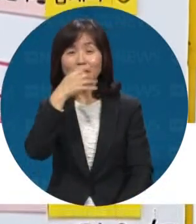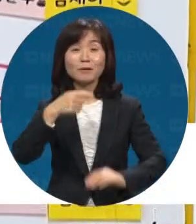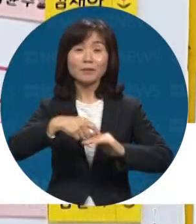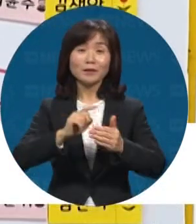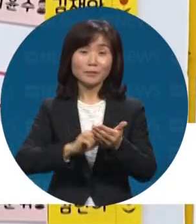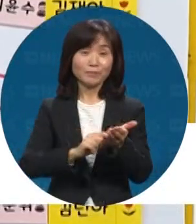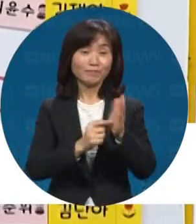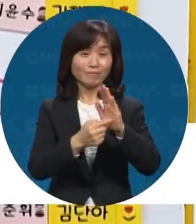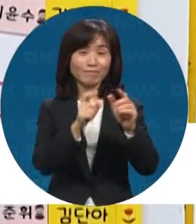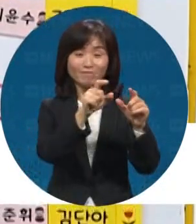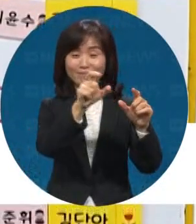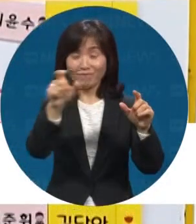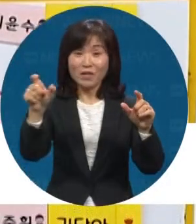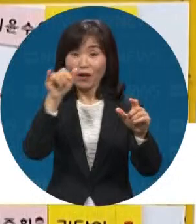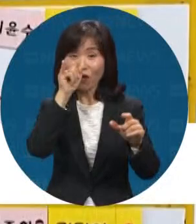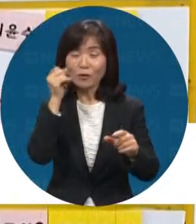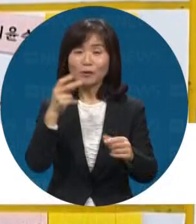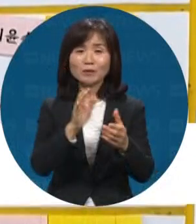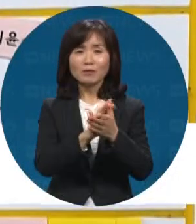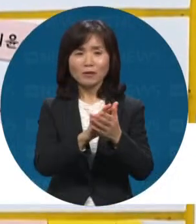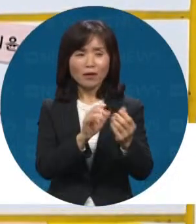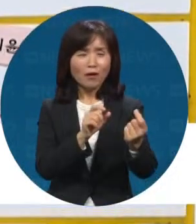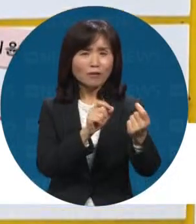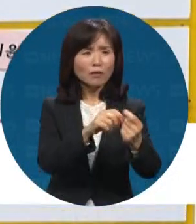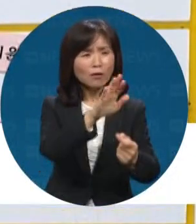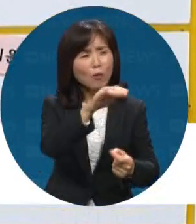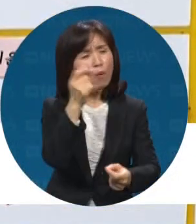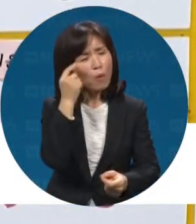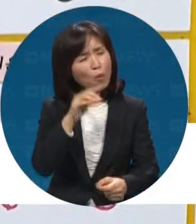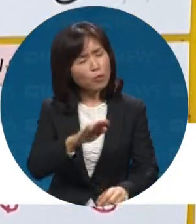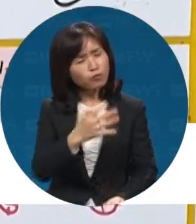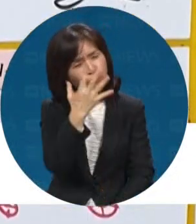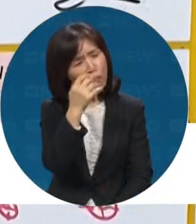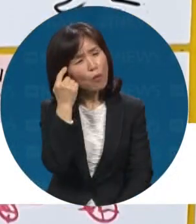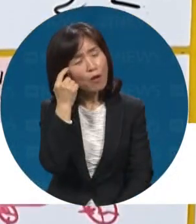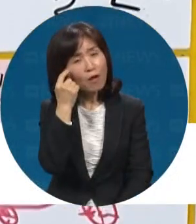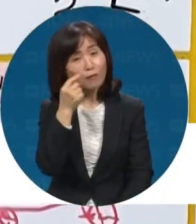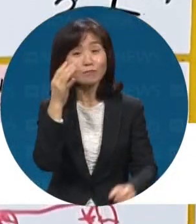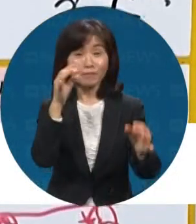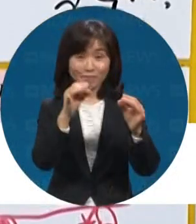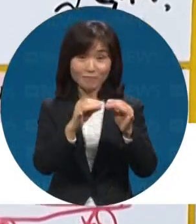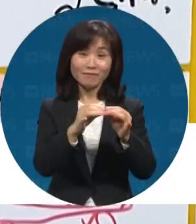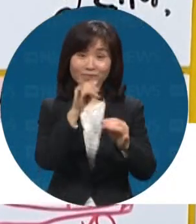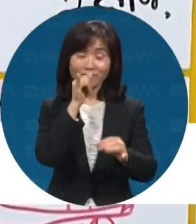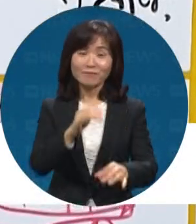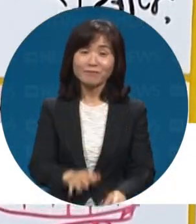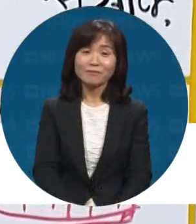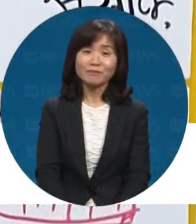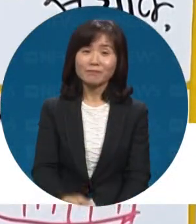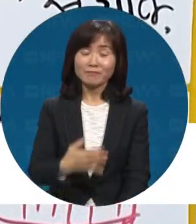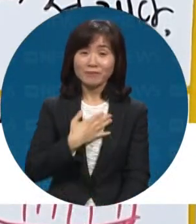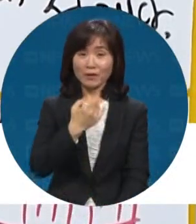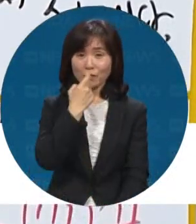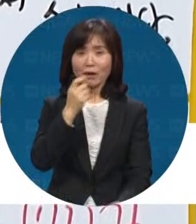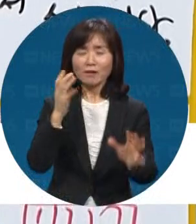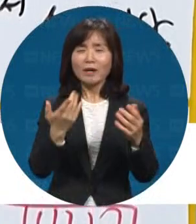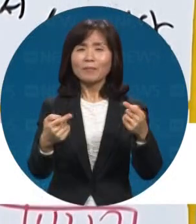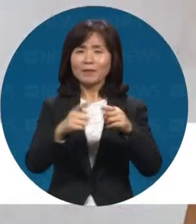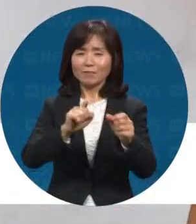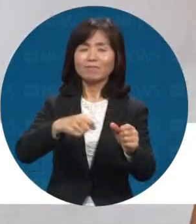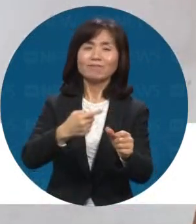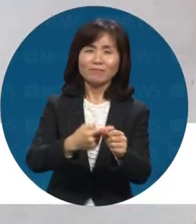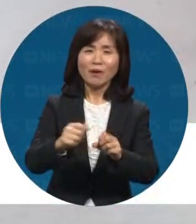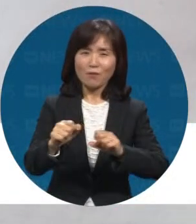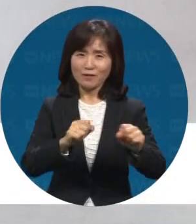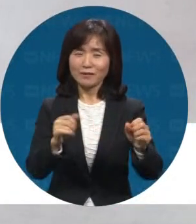표현했고 친구에게 다가가서는 친구야 오늘 속상해 뭐 이렇게 공감도 해주었어요 사실 저도 아이들과 함께 했는데